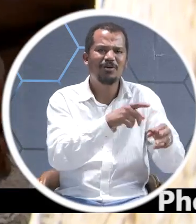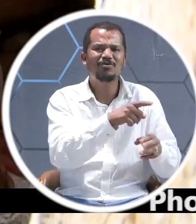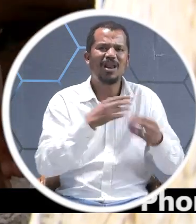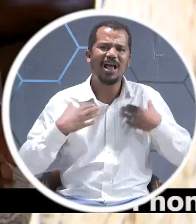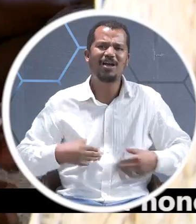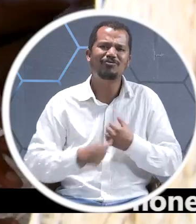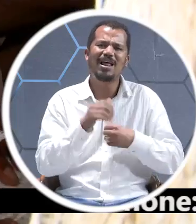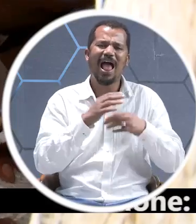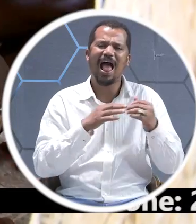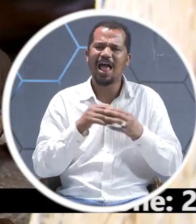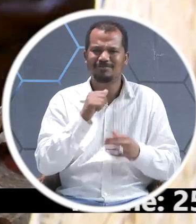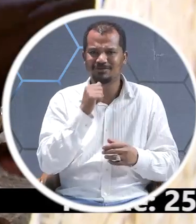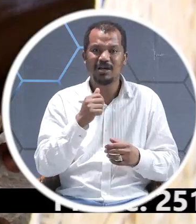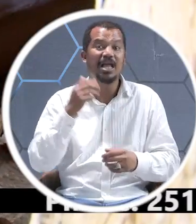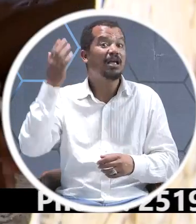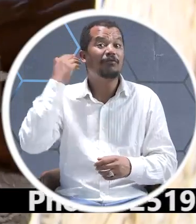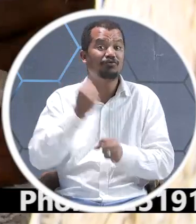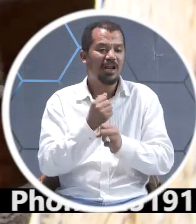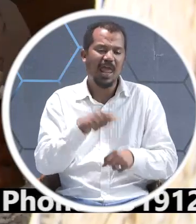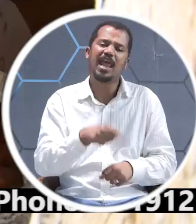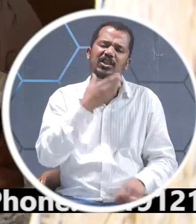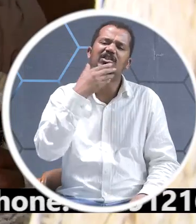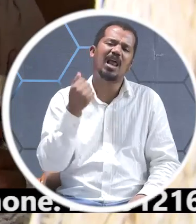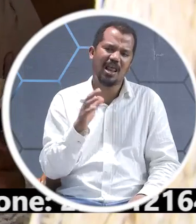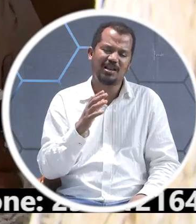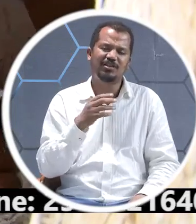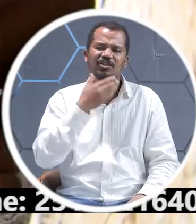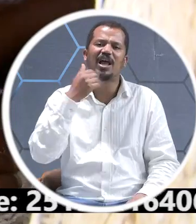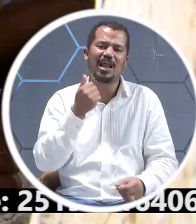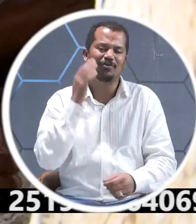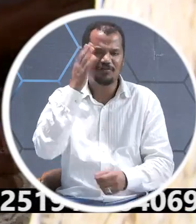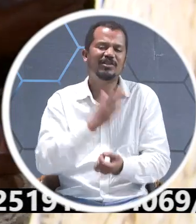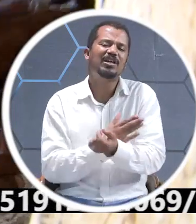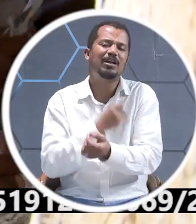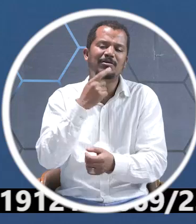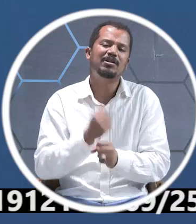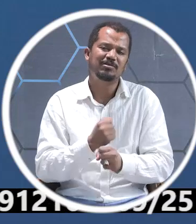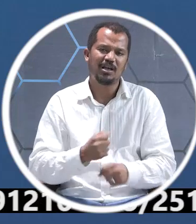ቢሆንም ተዛኙ ስራ ይሻላልና ይሸሻል እንደሆነ ብለን ነው መንሰራው